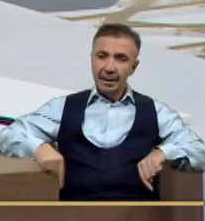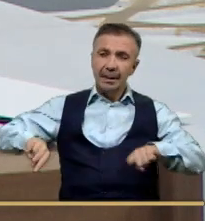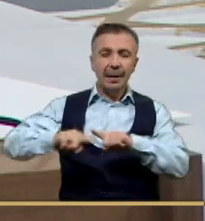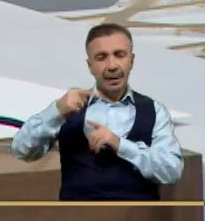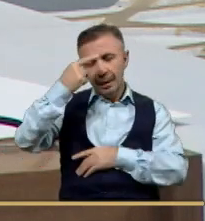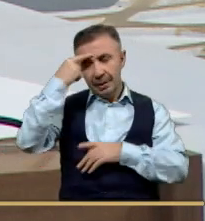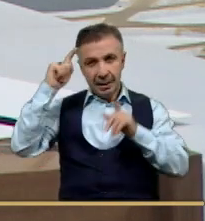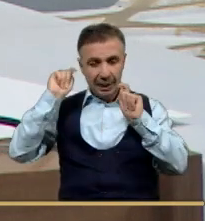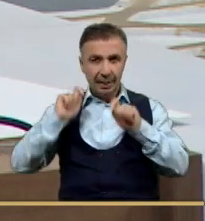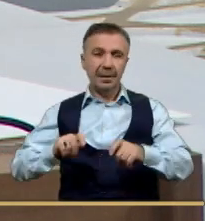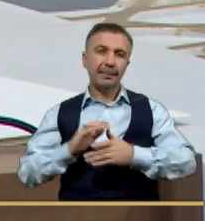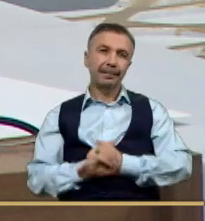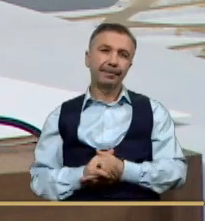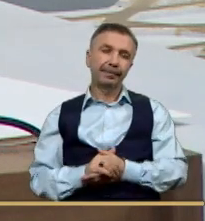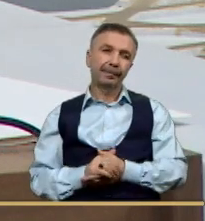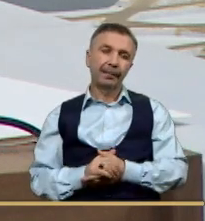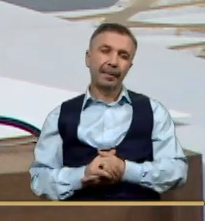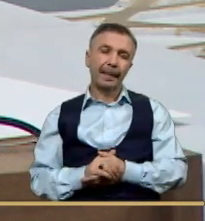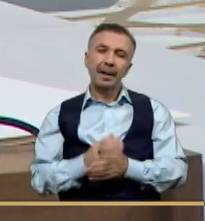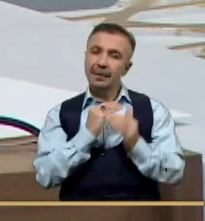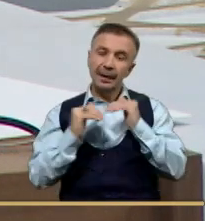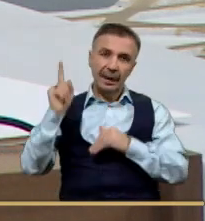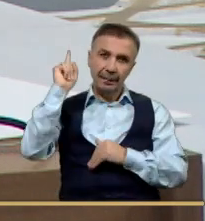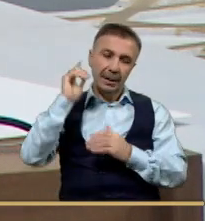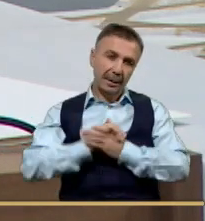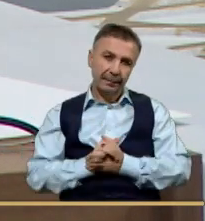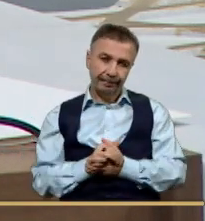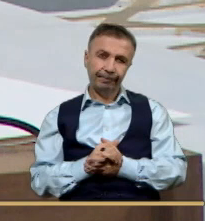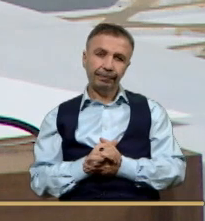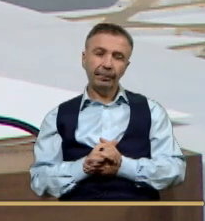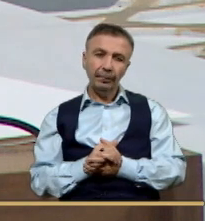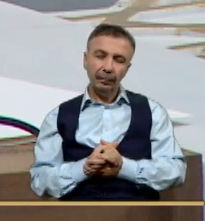Hak nasip eylesin. Cenab-ı Hak